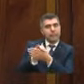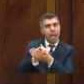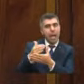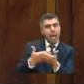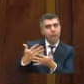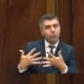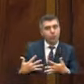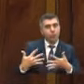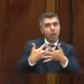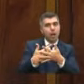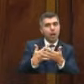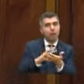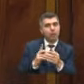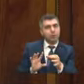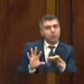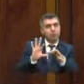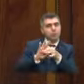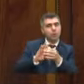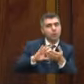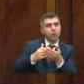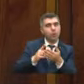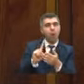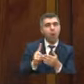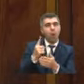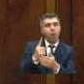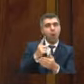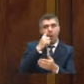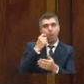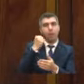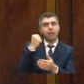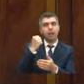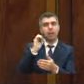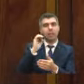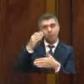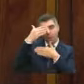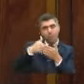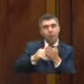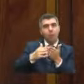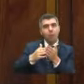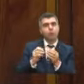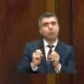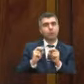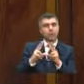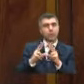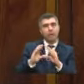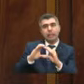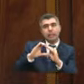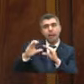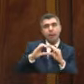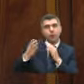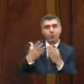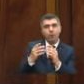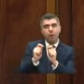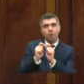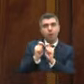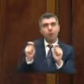والشراكة ترجيحاً للمصلحة العليا للوطن، وأولت الحكومة عناية خاصة للتواصل مع الرأي العام